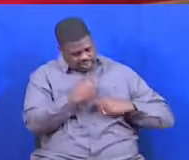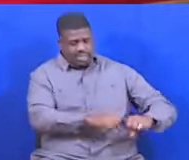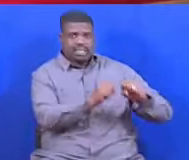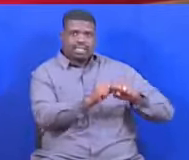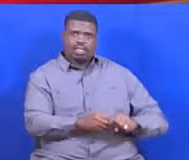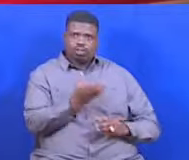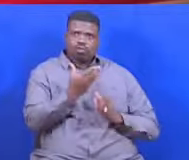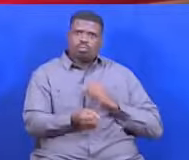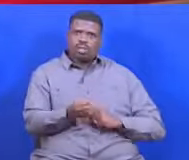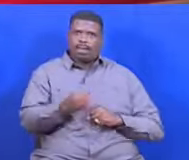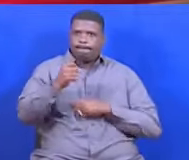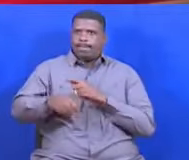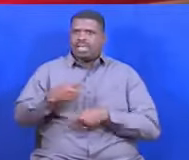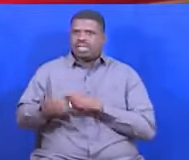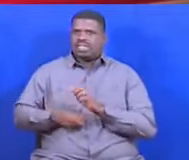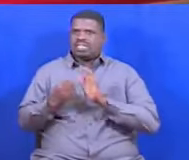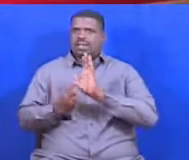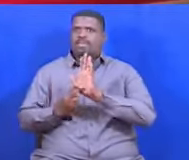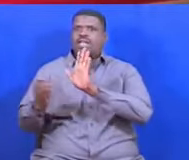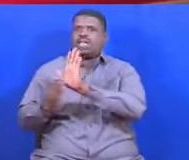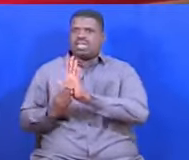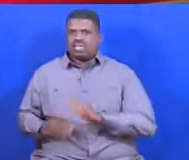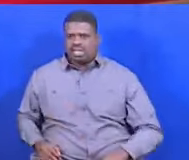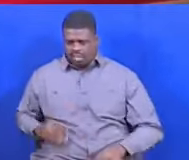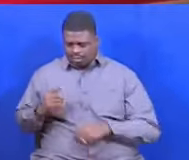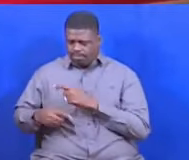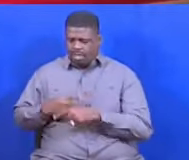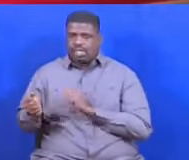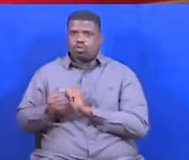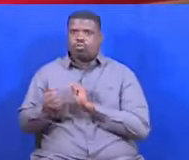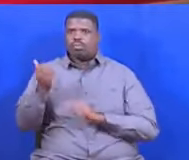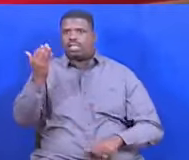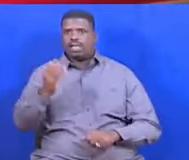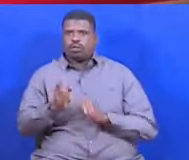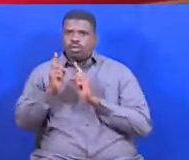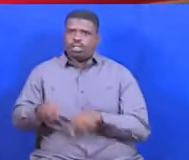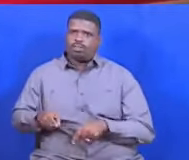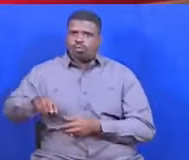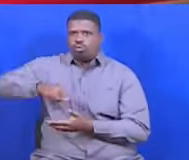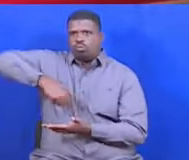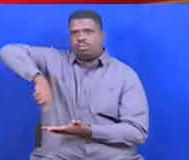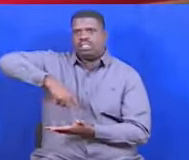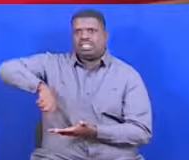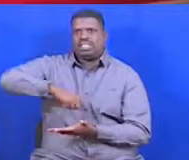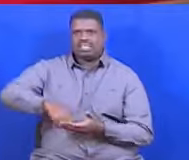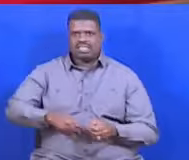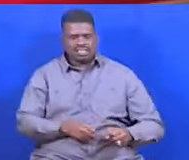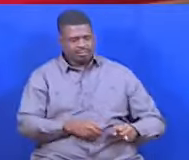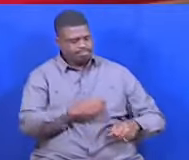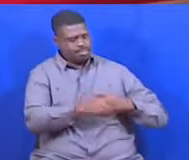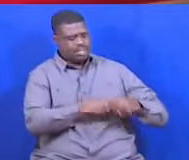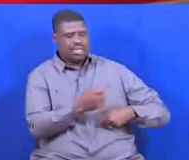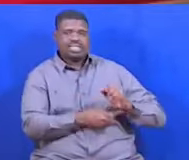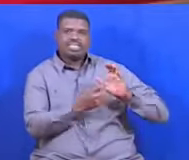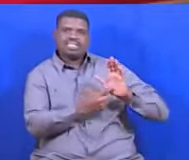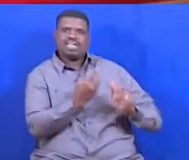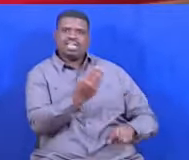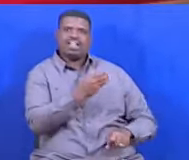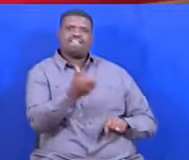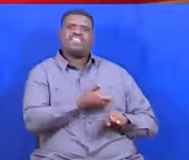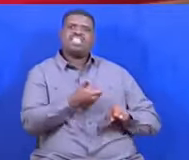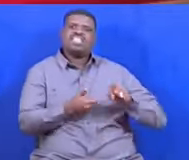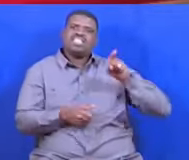wa jumla ya miradi 79 ambapo miradi 15 ipo maeneo ya mijini na miradi 64 ipo maeneo ya